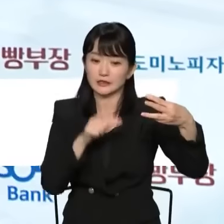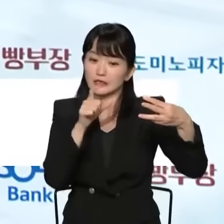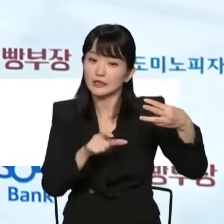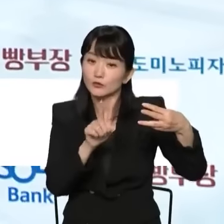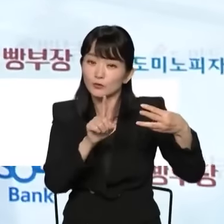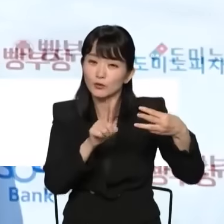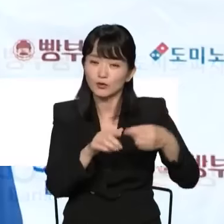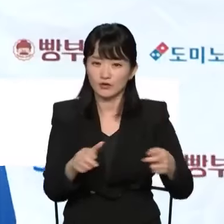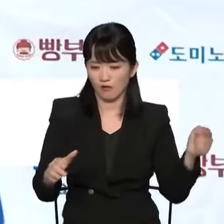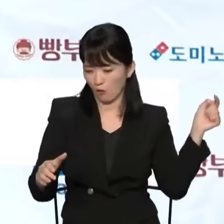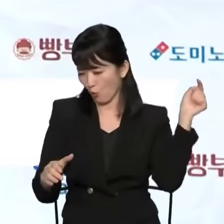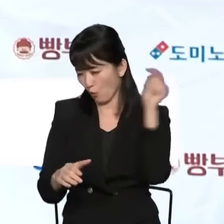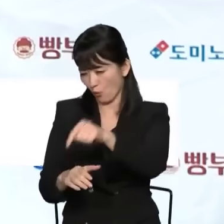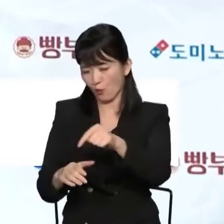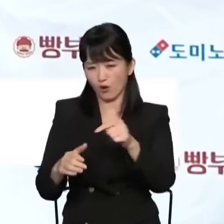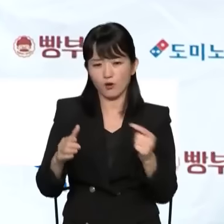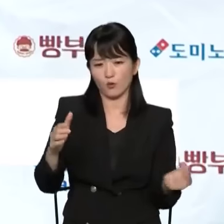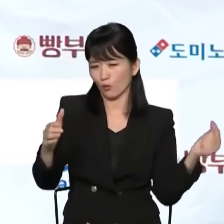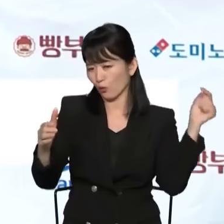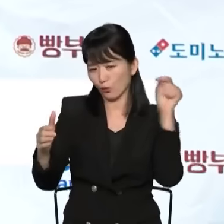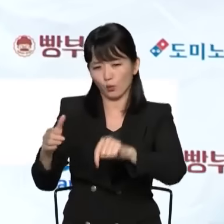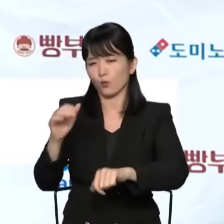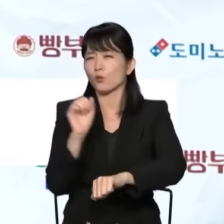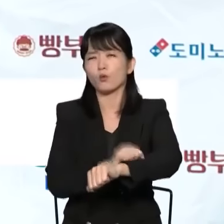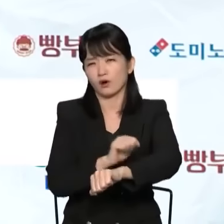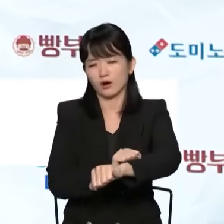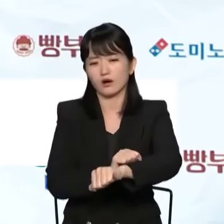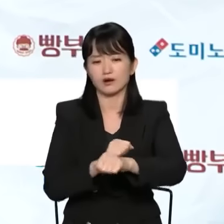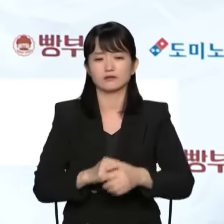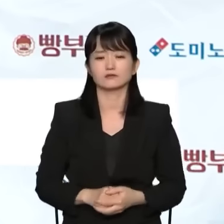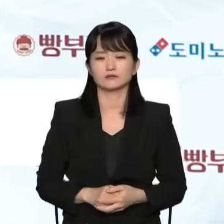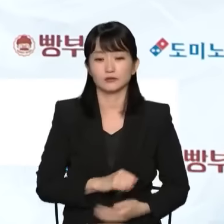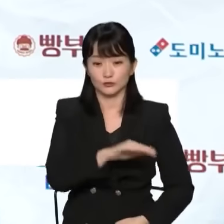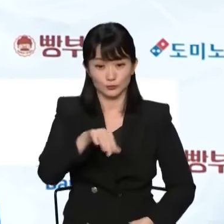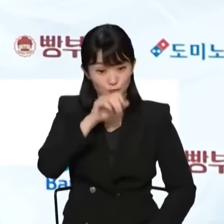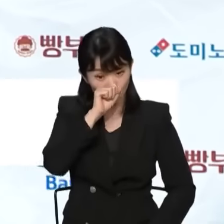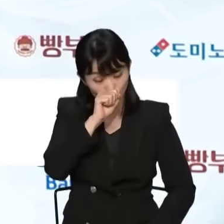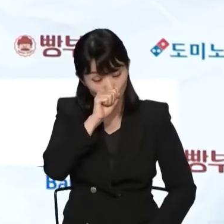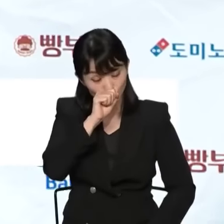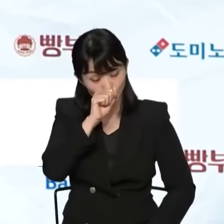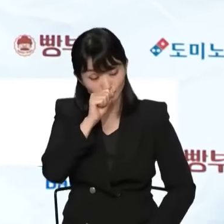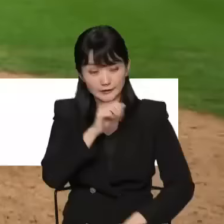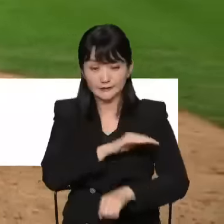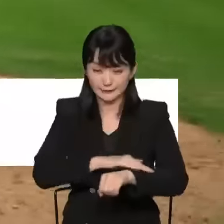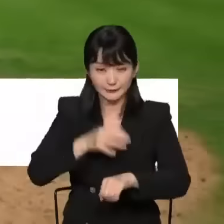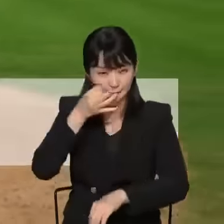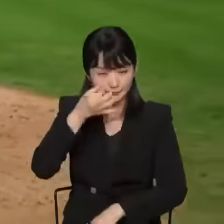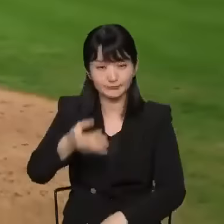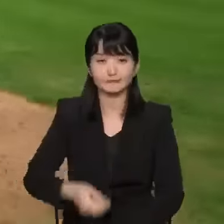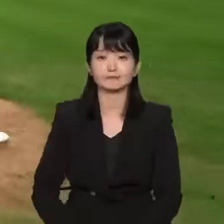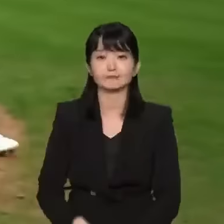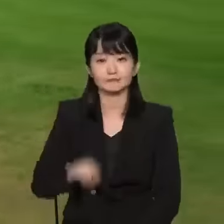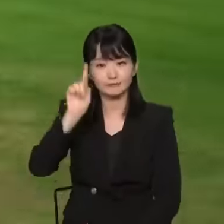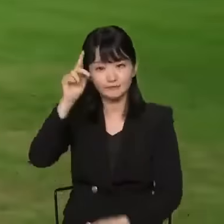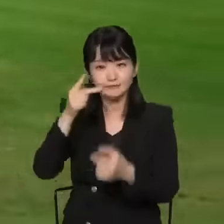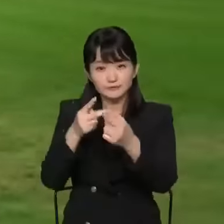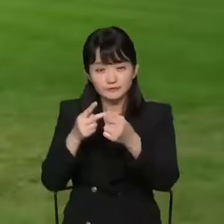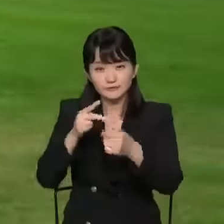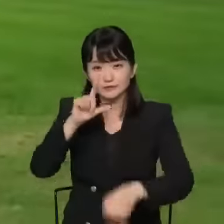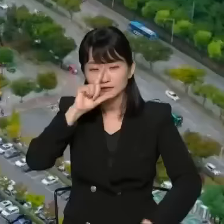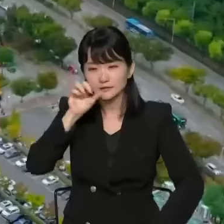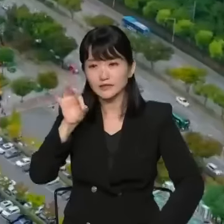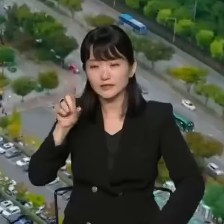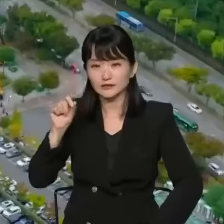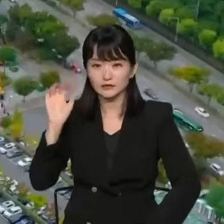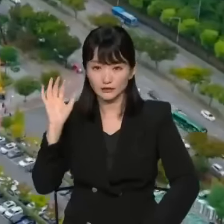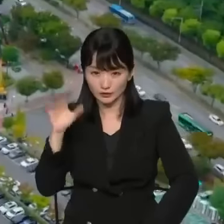뭐 장타력 또 홈런으로 또 우리의 장점을 살려가지고 오늘 내일 2차전에서 LG는